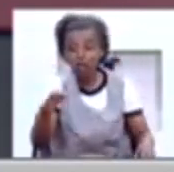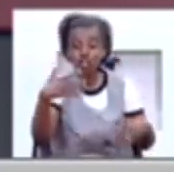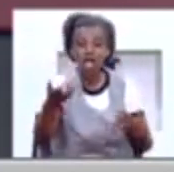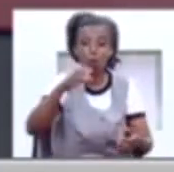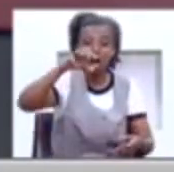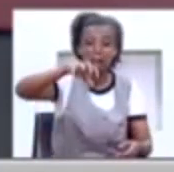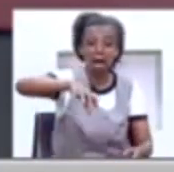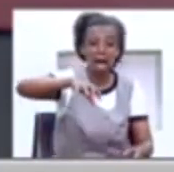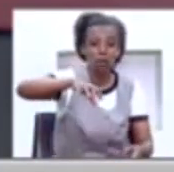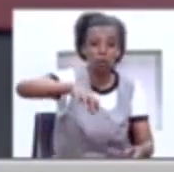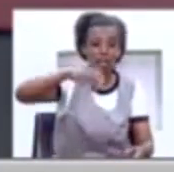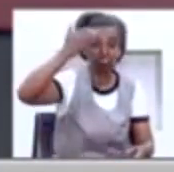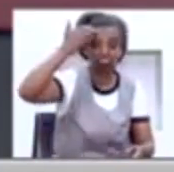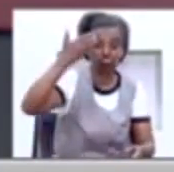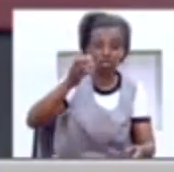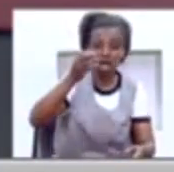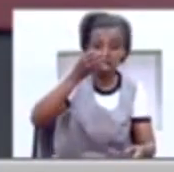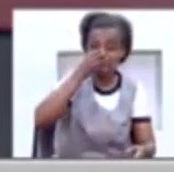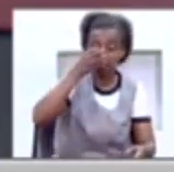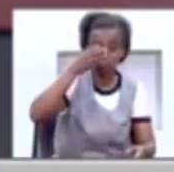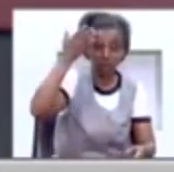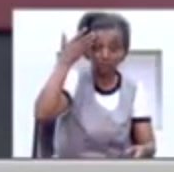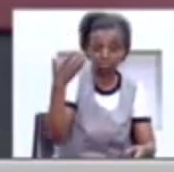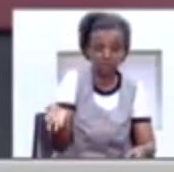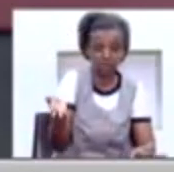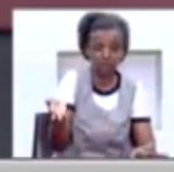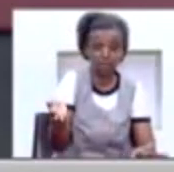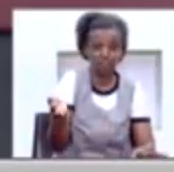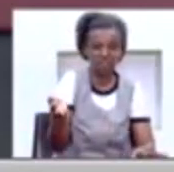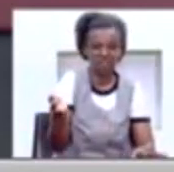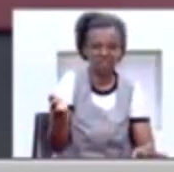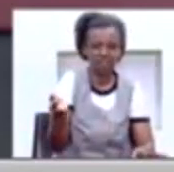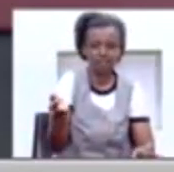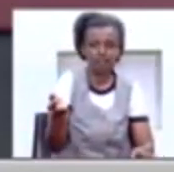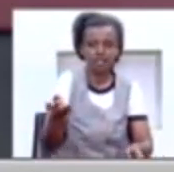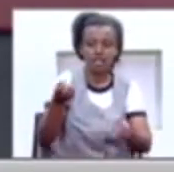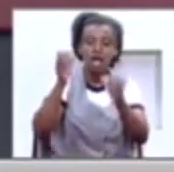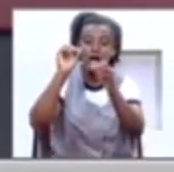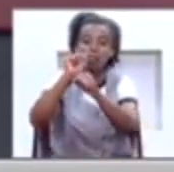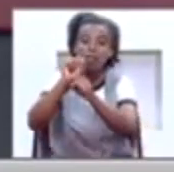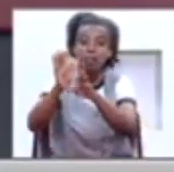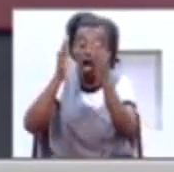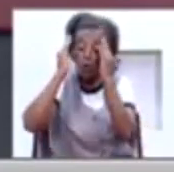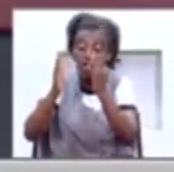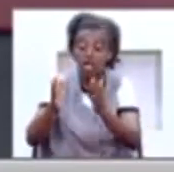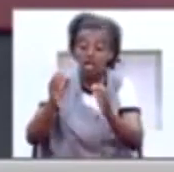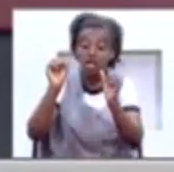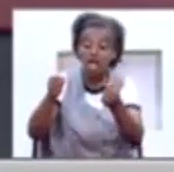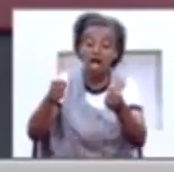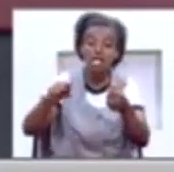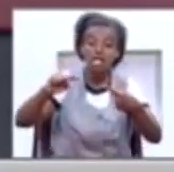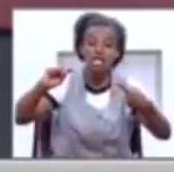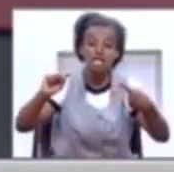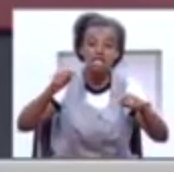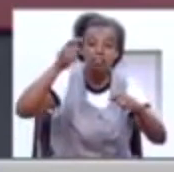abatwa kubera izo mpamvu dusanze utaritaye ku mirimo yawe ahubwo waratumye habaho imanza